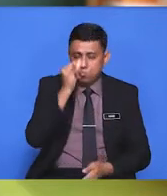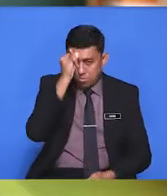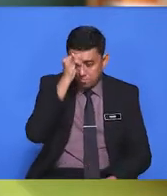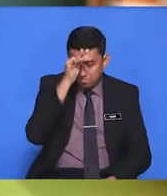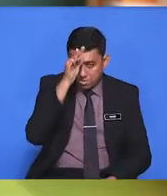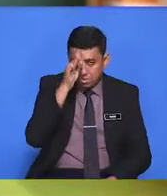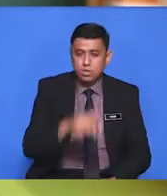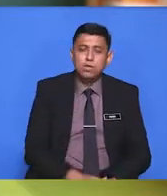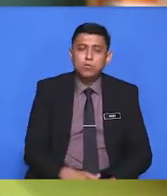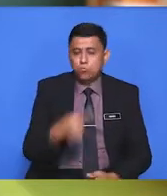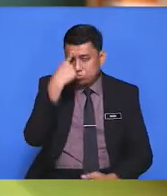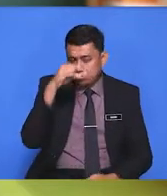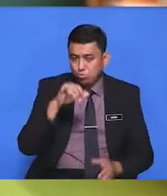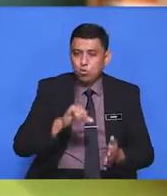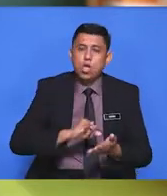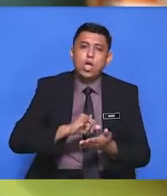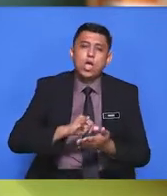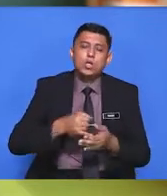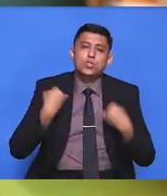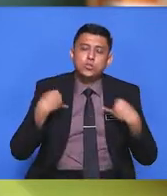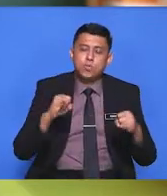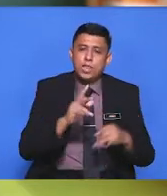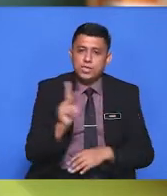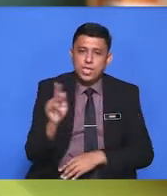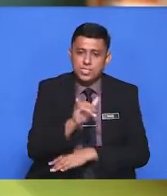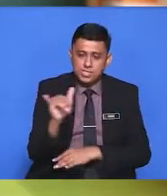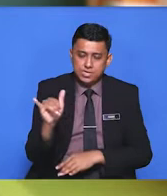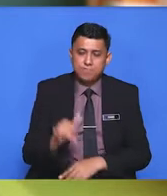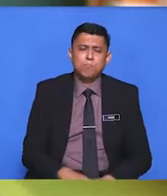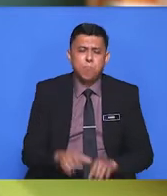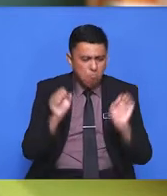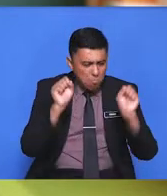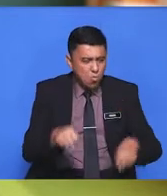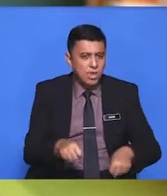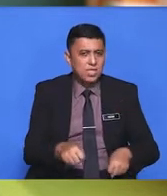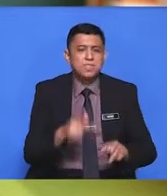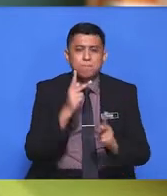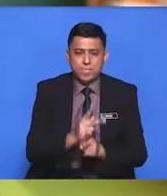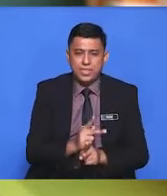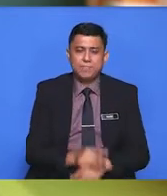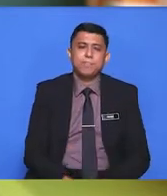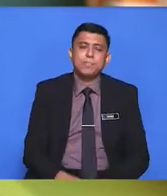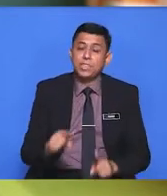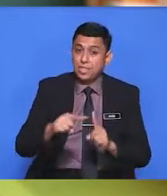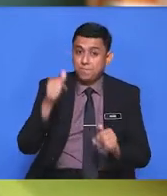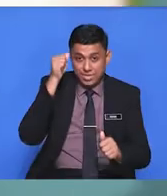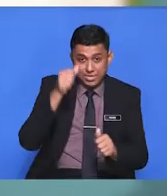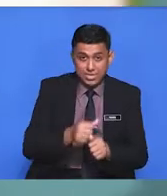menjualkannya. Dan hasil jualan itu, kamu boleh simpan. Mudah bukan? Tetapi